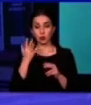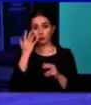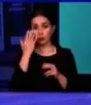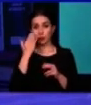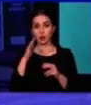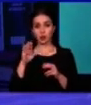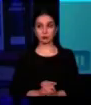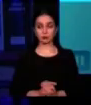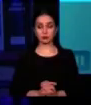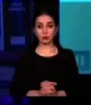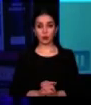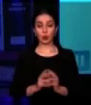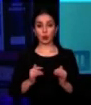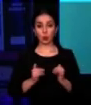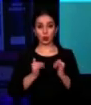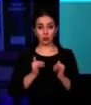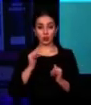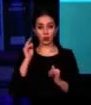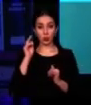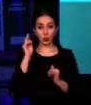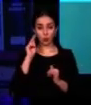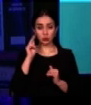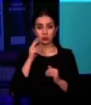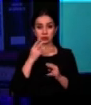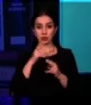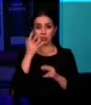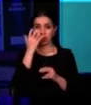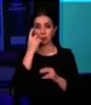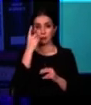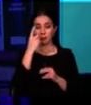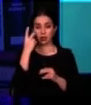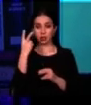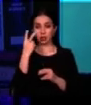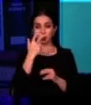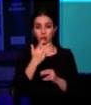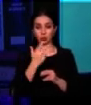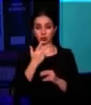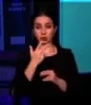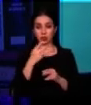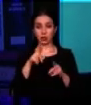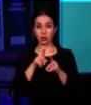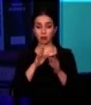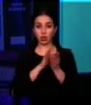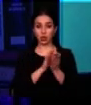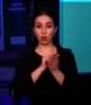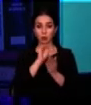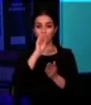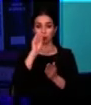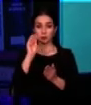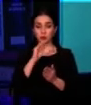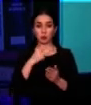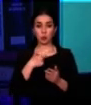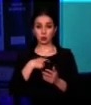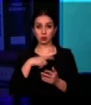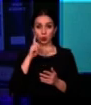videoni ko'rib chiqamiz. Hurmatli o'quvchilar, shartli ravishda rasmlarni 1, 2, 3 deb nomlab olamiz o'zimizga qulay